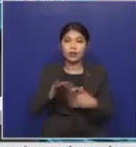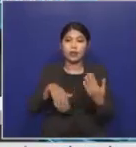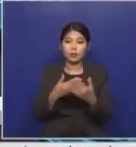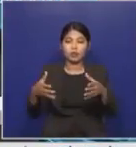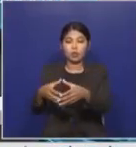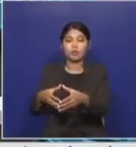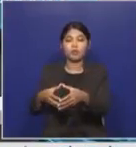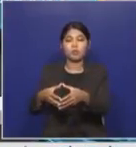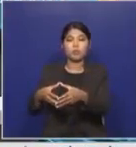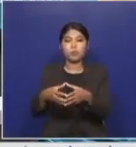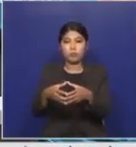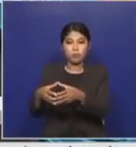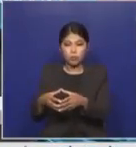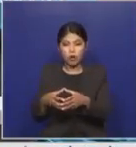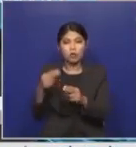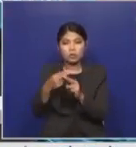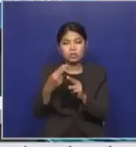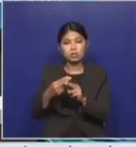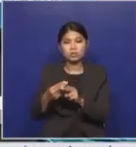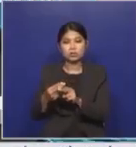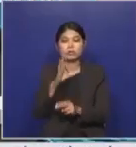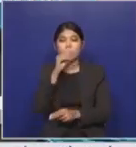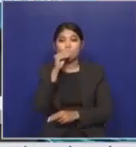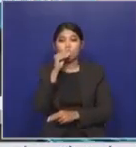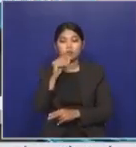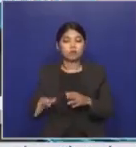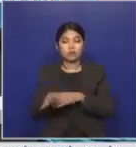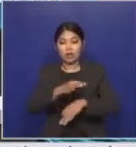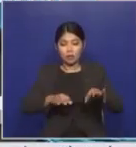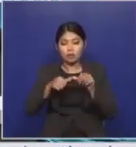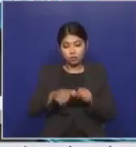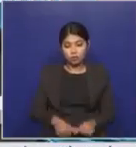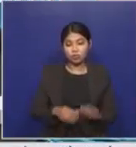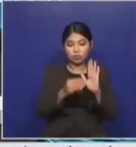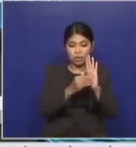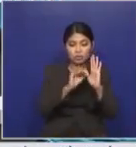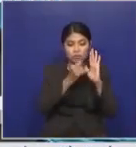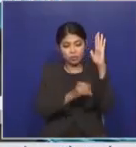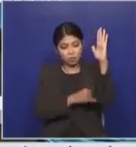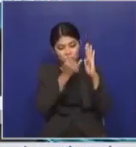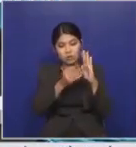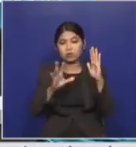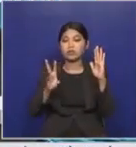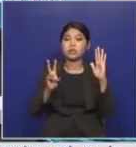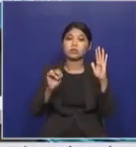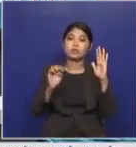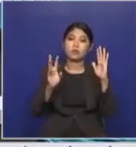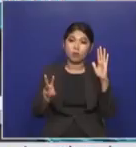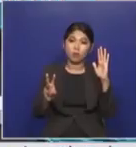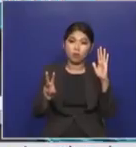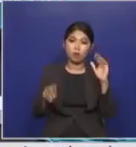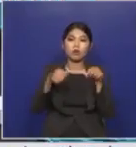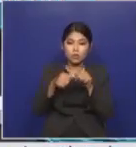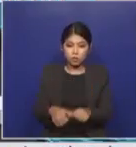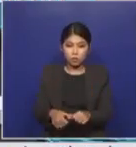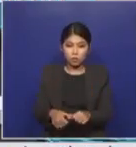กลุ่มบุคคลนำไปแอบอ้างท่านอยู่ทั้งกรุงเทพและต่างจังหวัดใน 76จังหวัดท่านอยู่